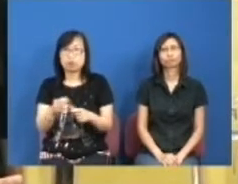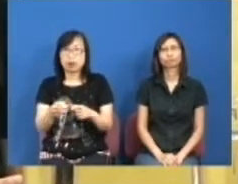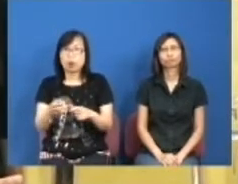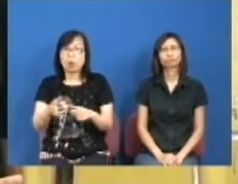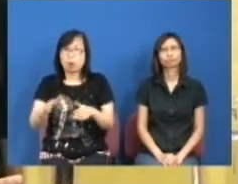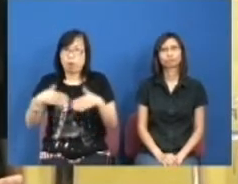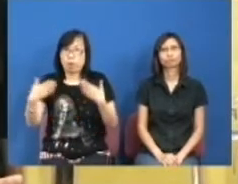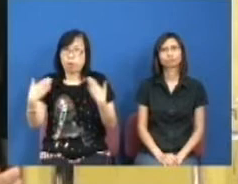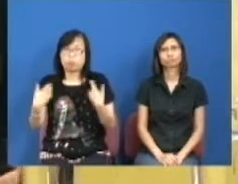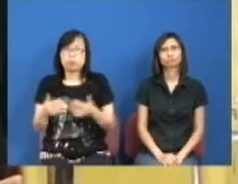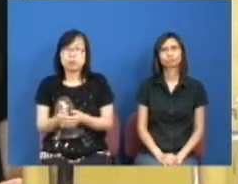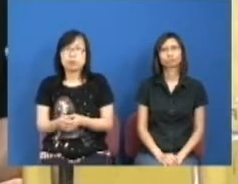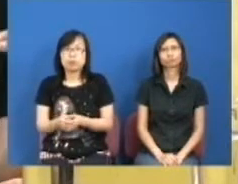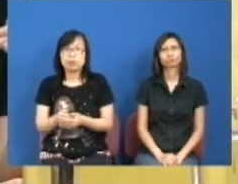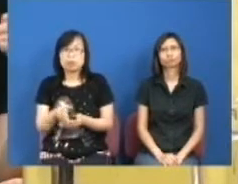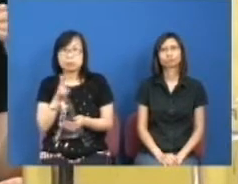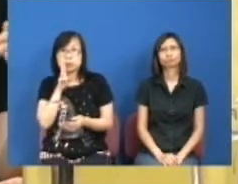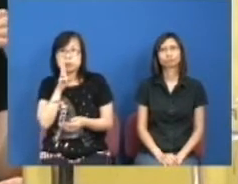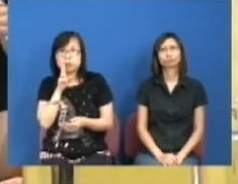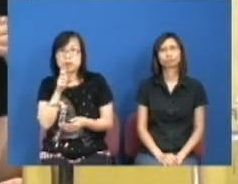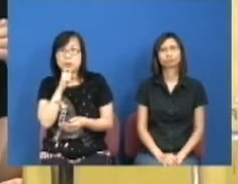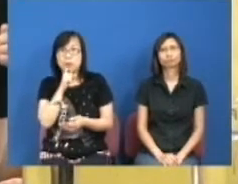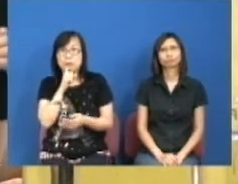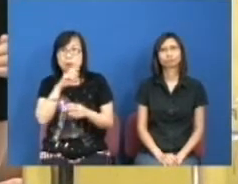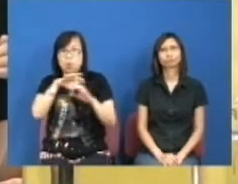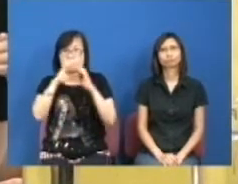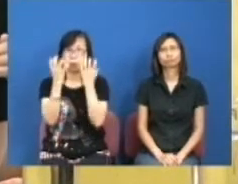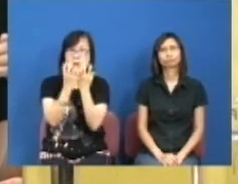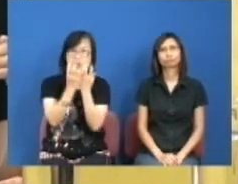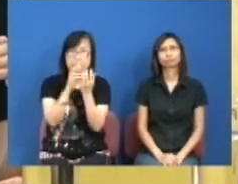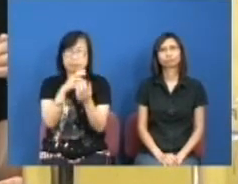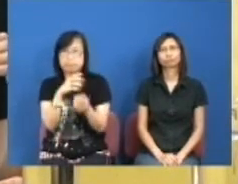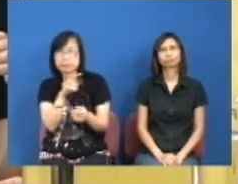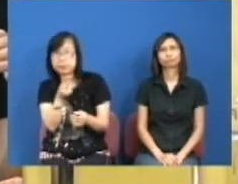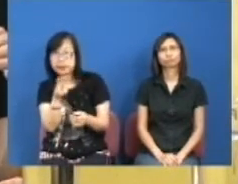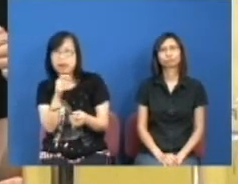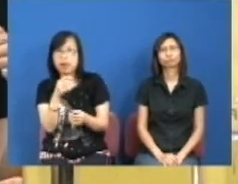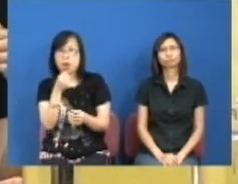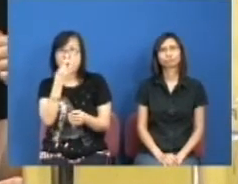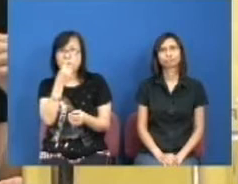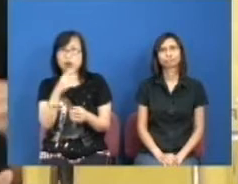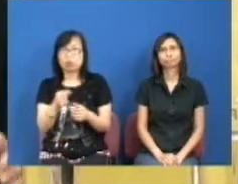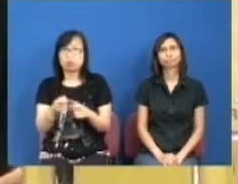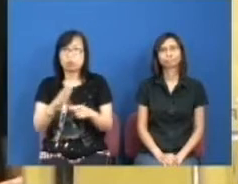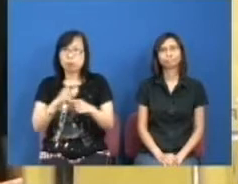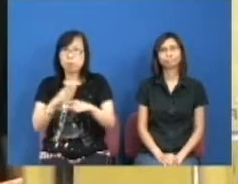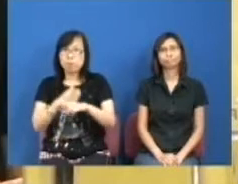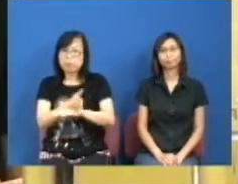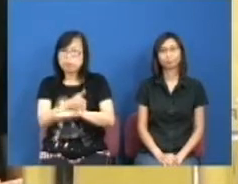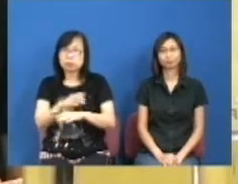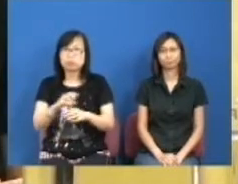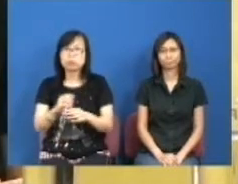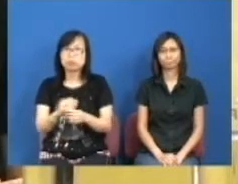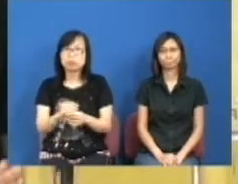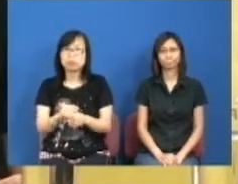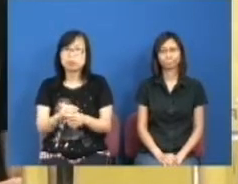亦都好蓬勃。如果我哋由一個組織嗰個層面去睇咧，香港嘅公民社會佢係存在住好多唔同類型